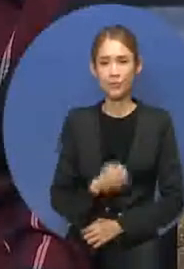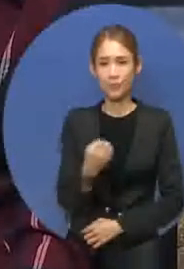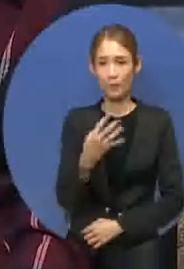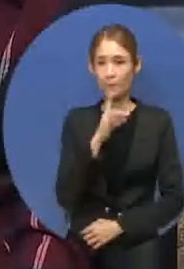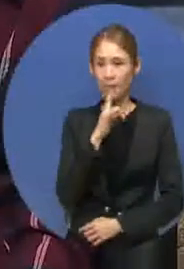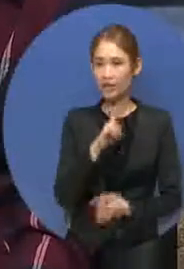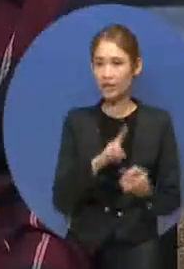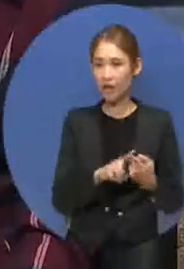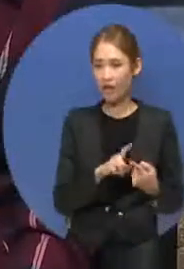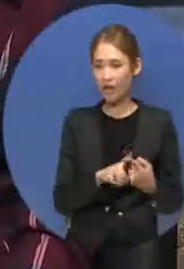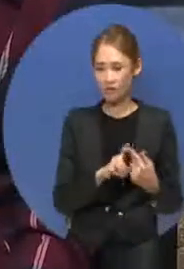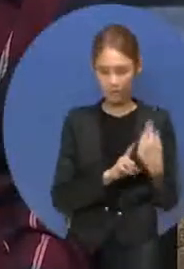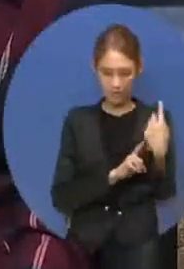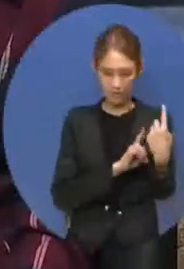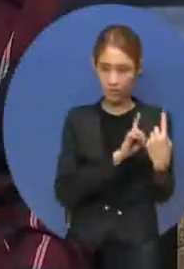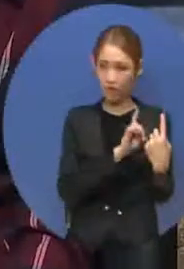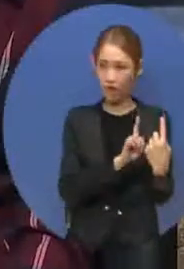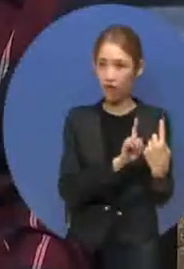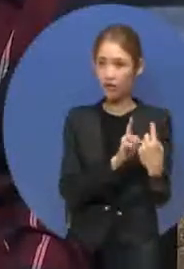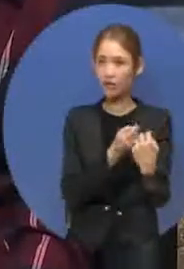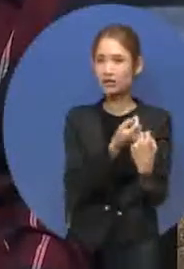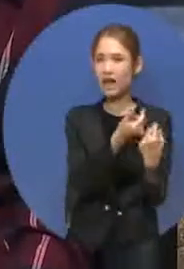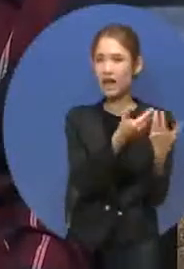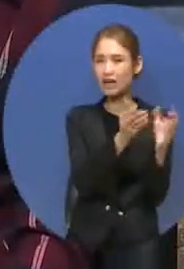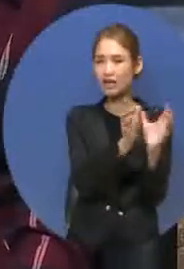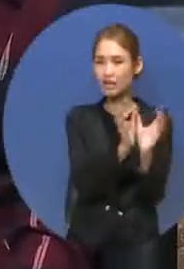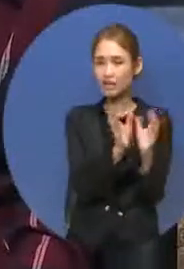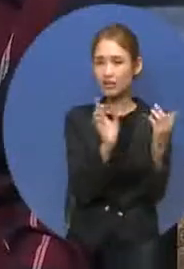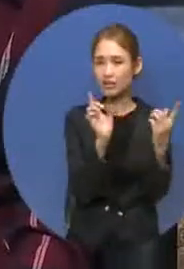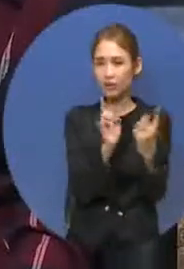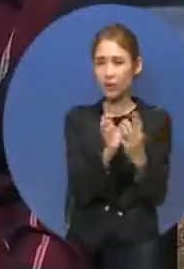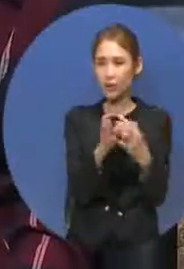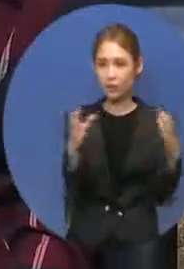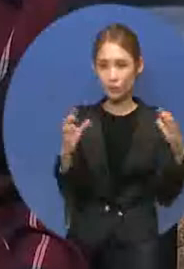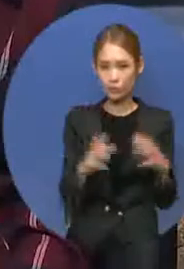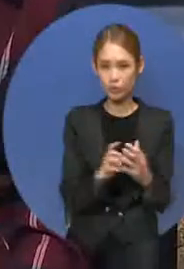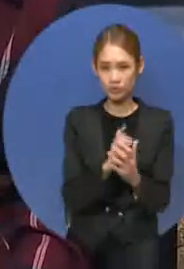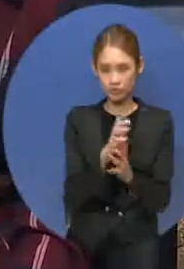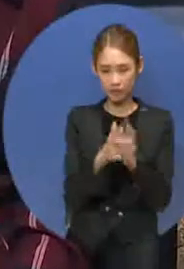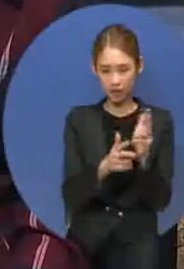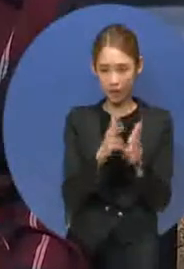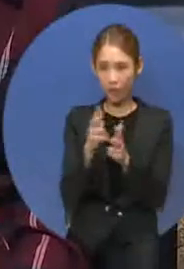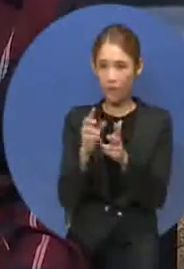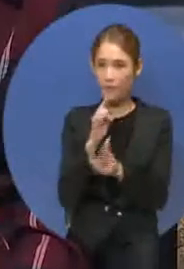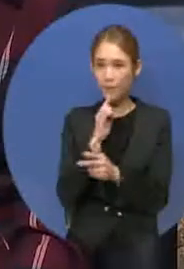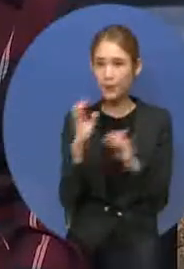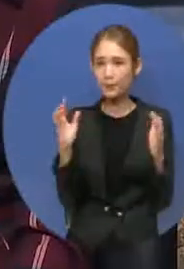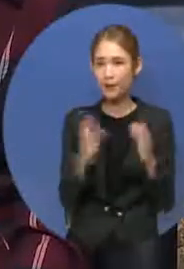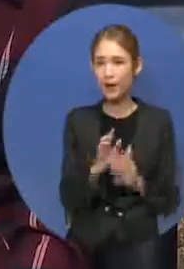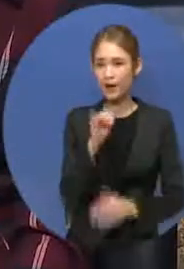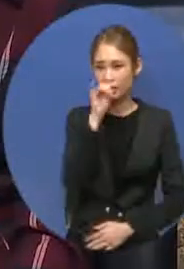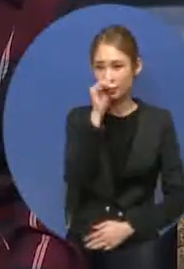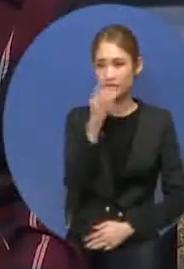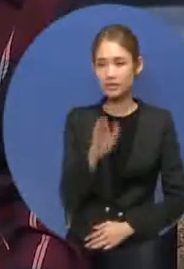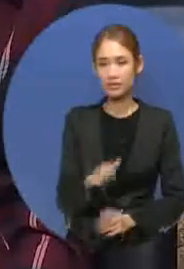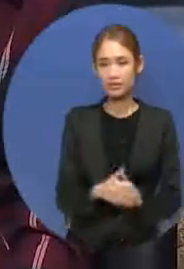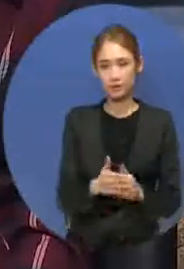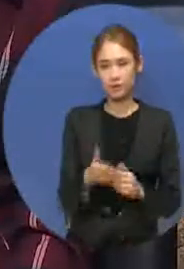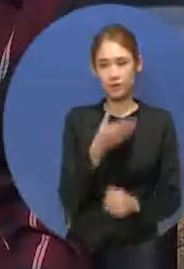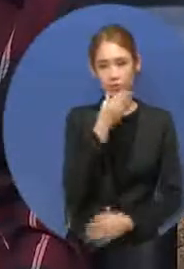것처럼 1대1이라든지 이렇게 소규모로만 진행할 수 있는 그런 사업들만 진행이 되다 보니까 이 복지관에서도